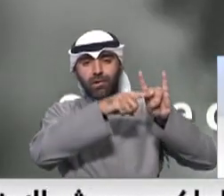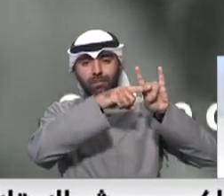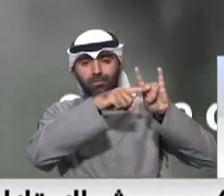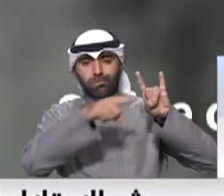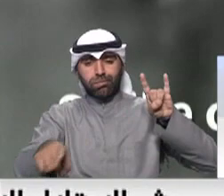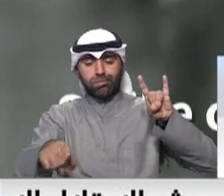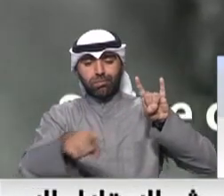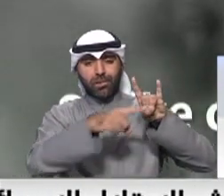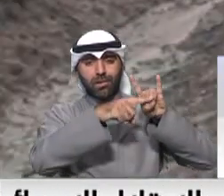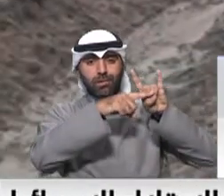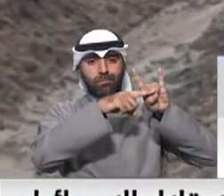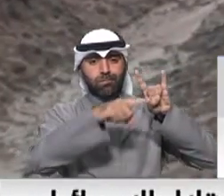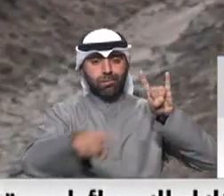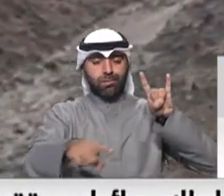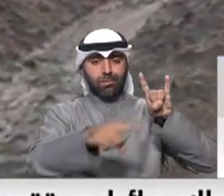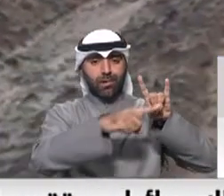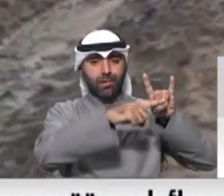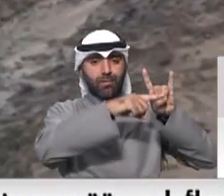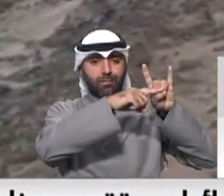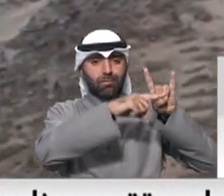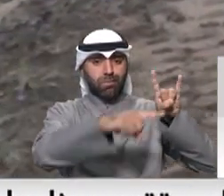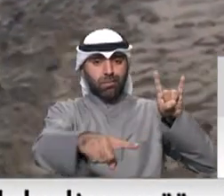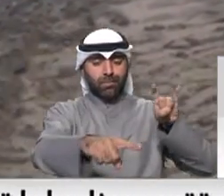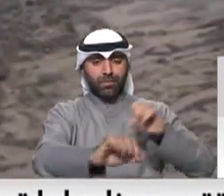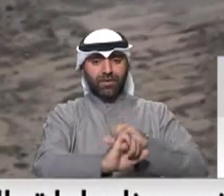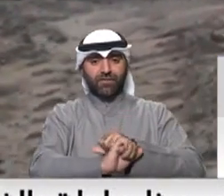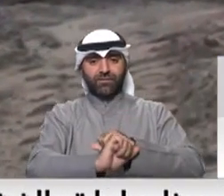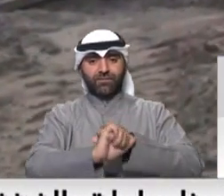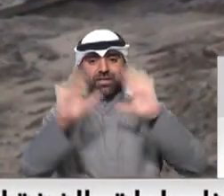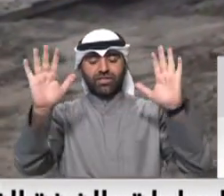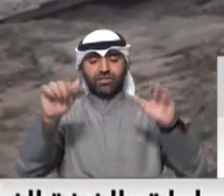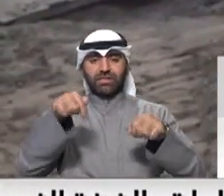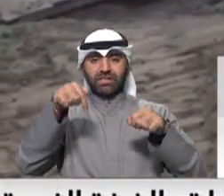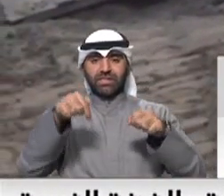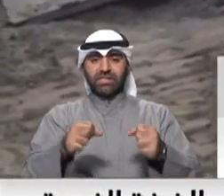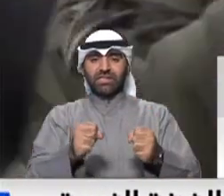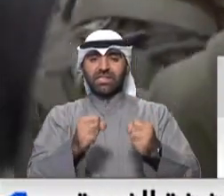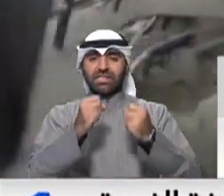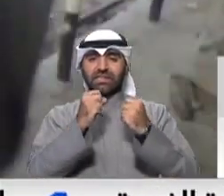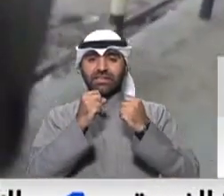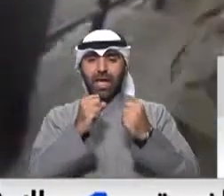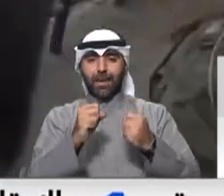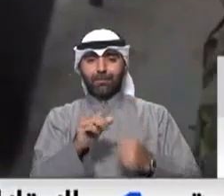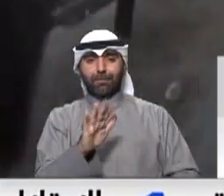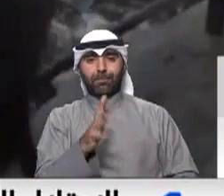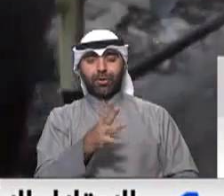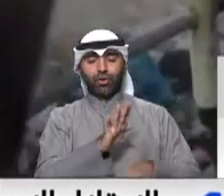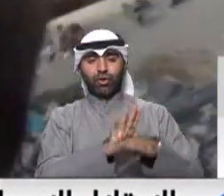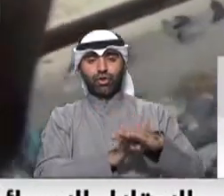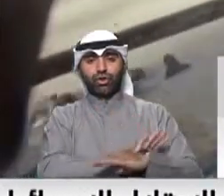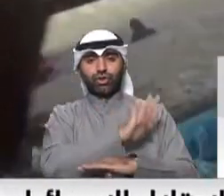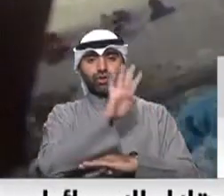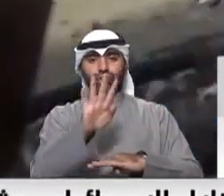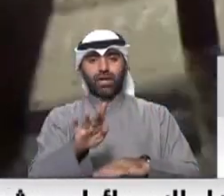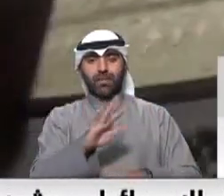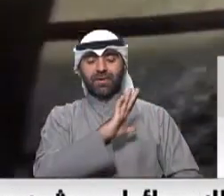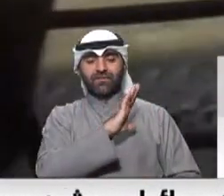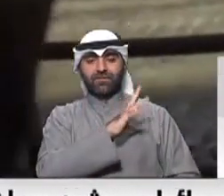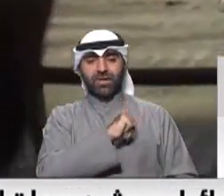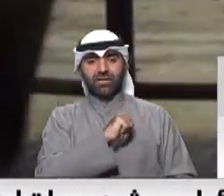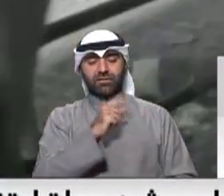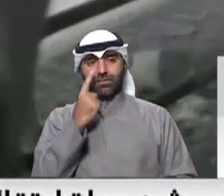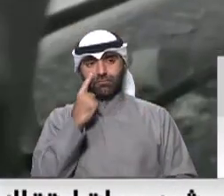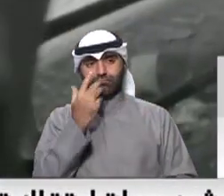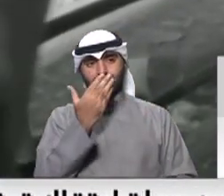ضاريه مع قوات الاحتلال التي تحاول التوق الى جبال البلد والمعسكر شمال القطاع كما